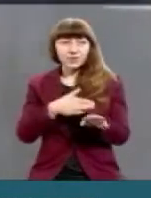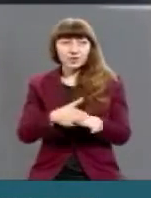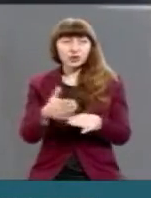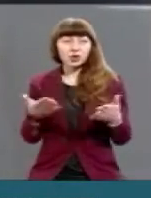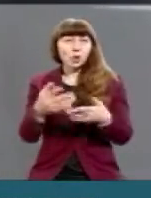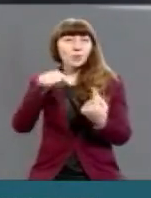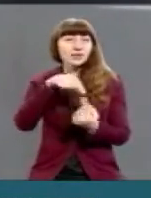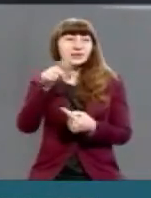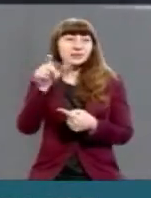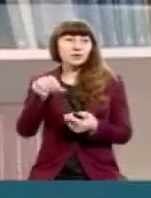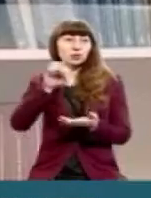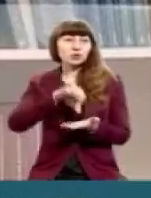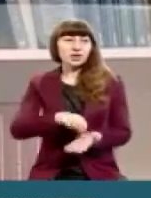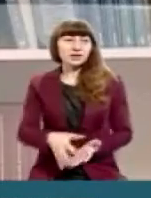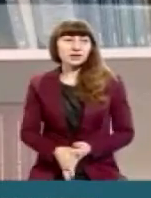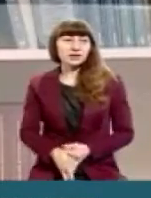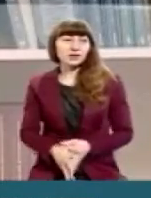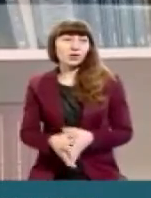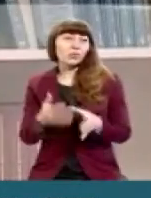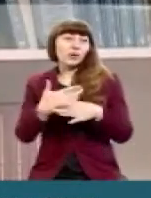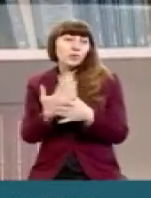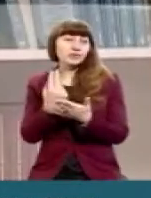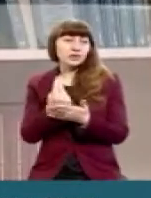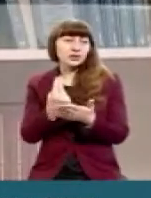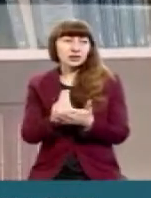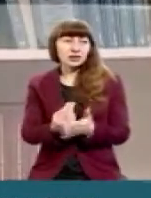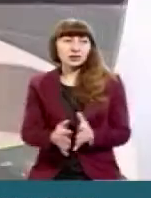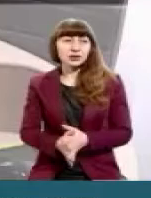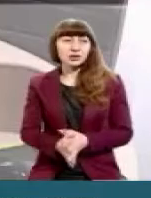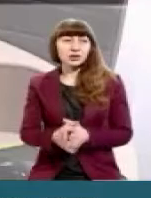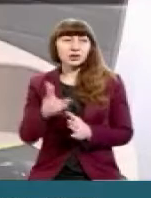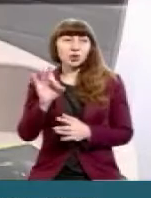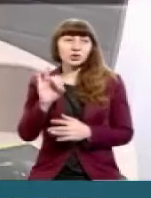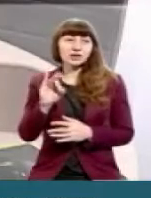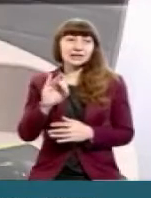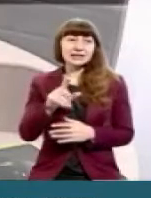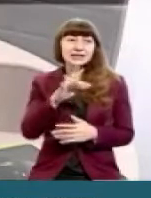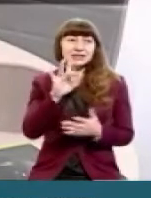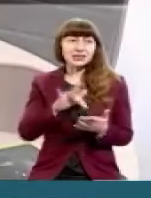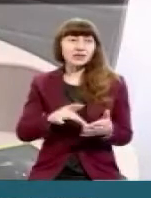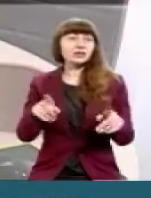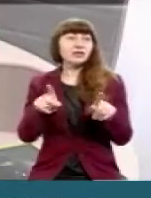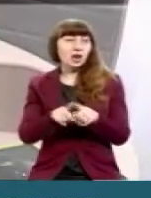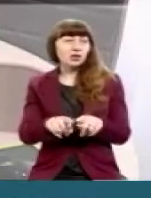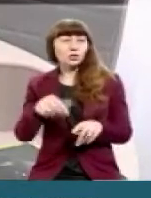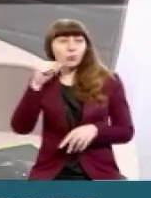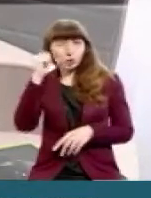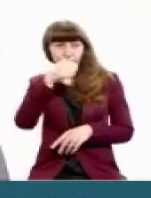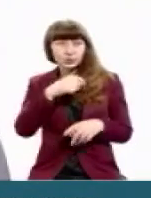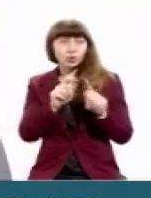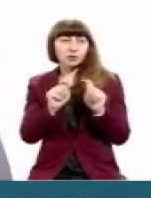которого предприниматель принимал участие. Ранее он помог с финансированием коворкинг-центра, официальное открытие которого состоялось в прошлом